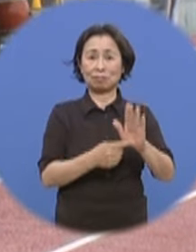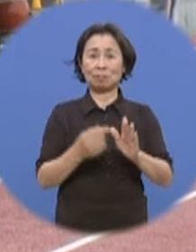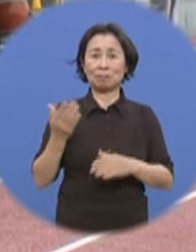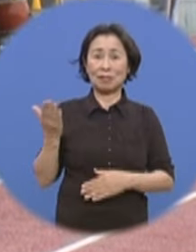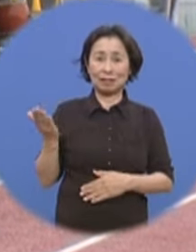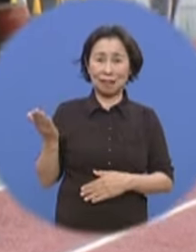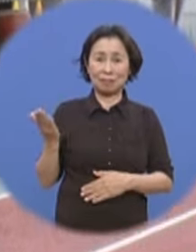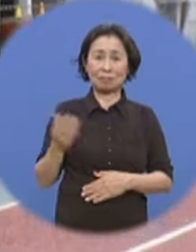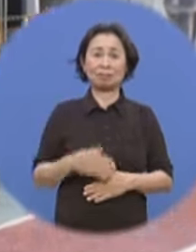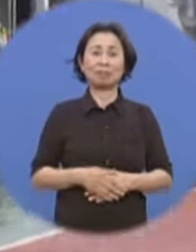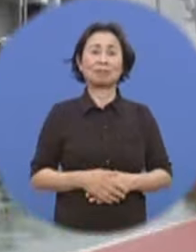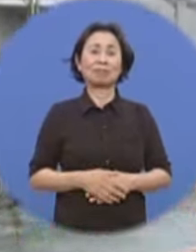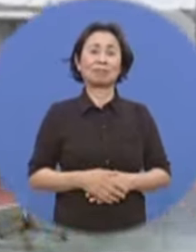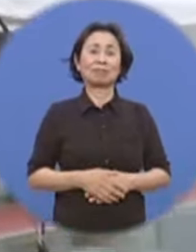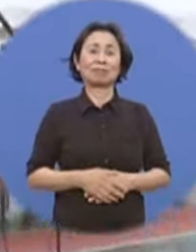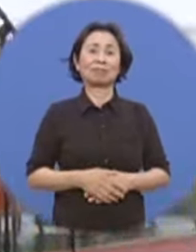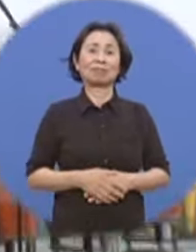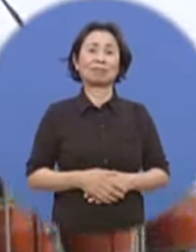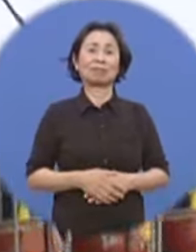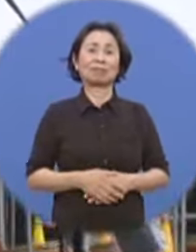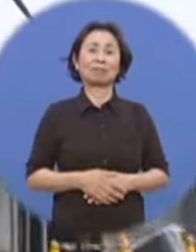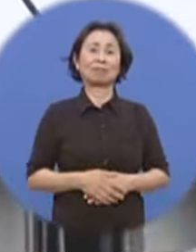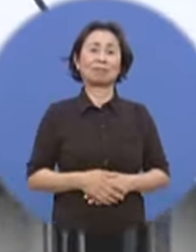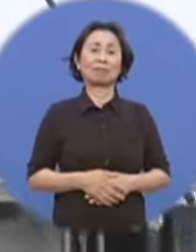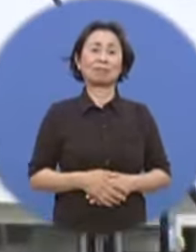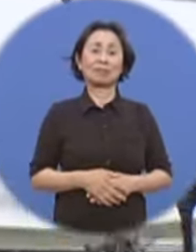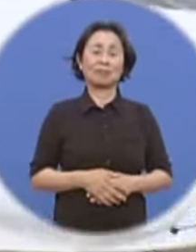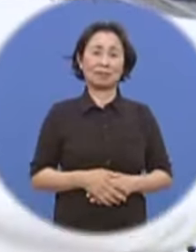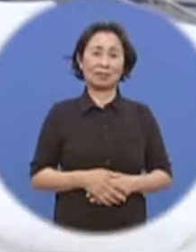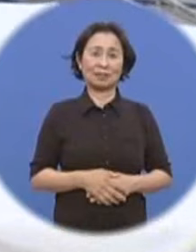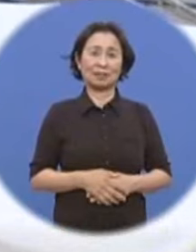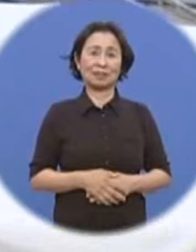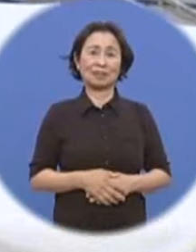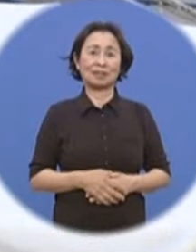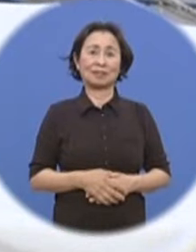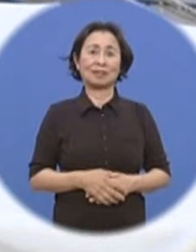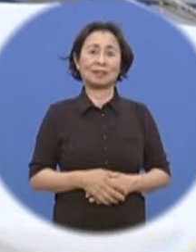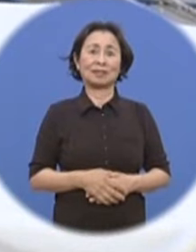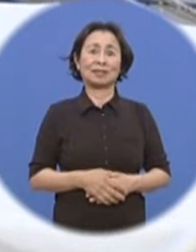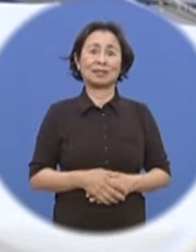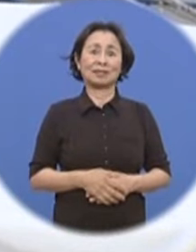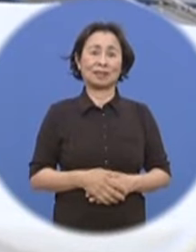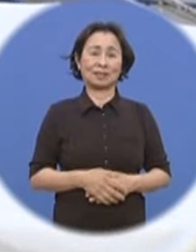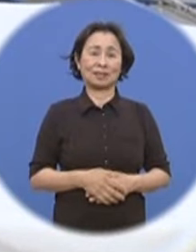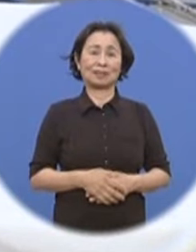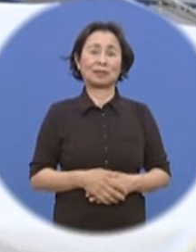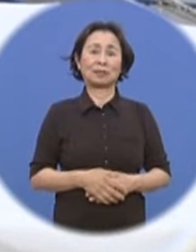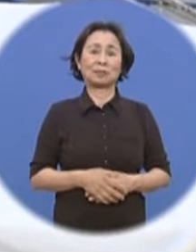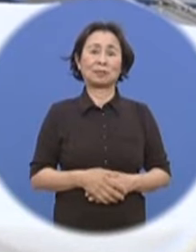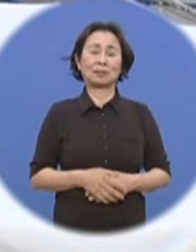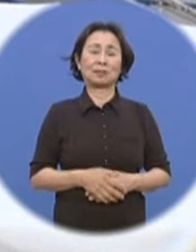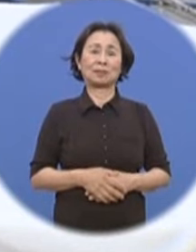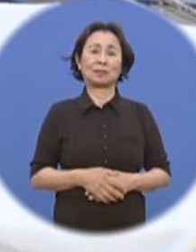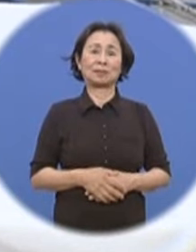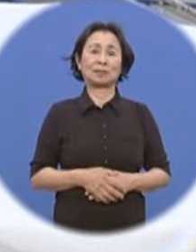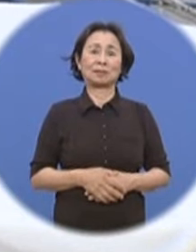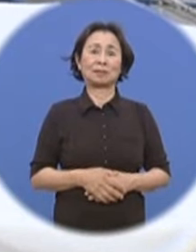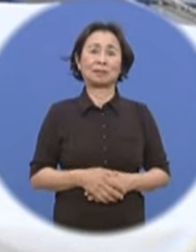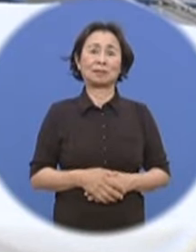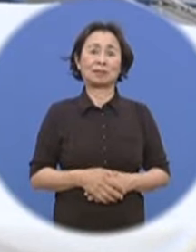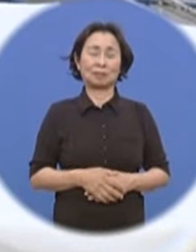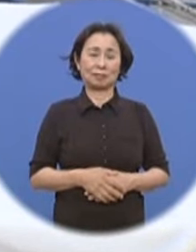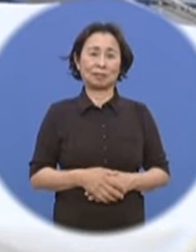ただいまから第24回